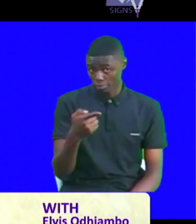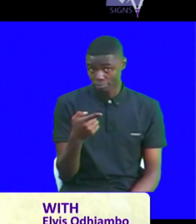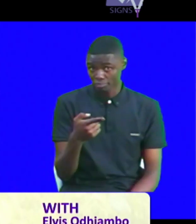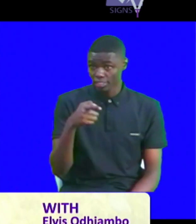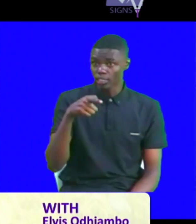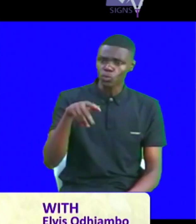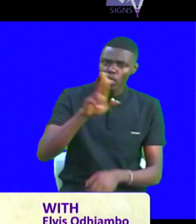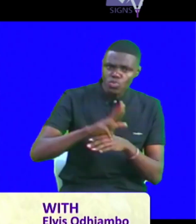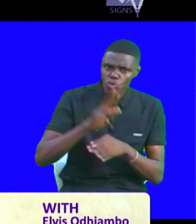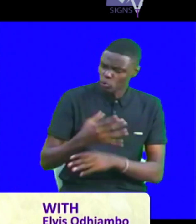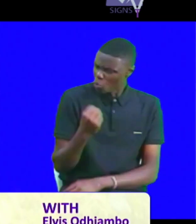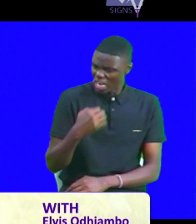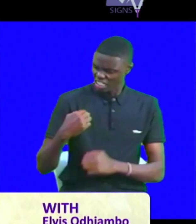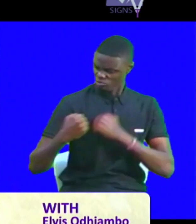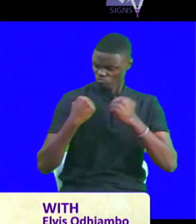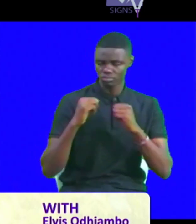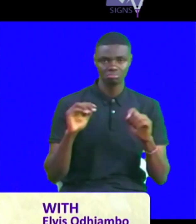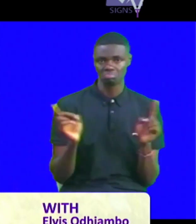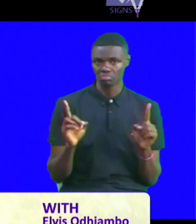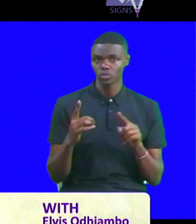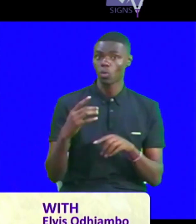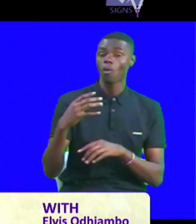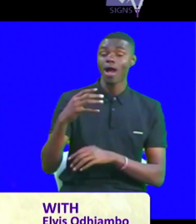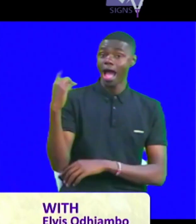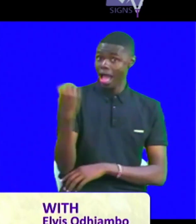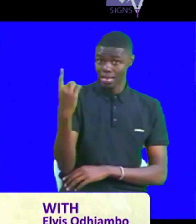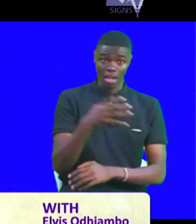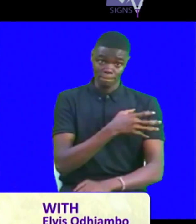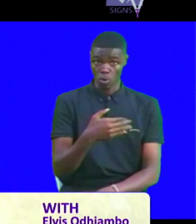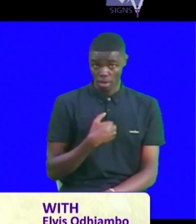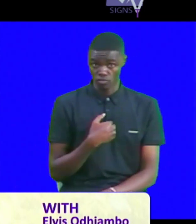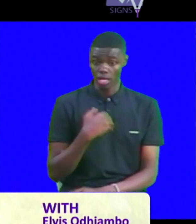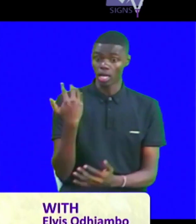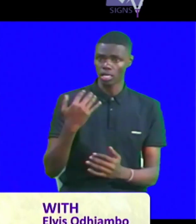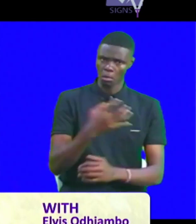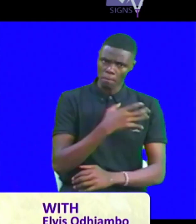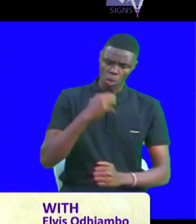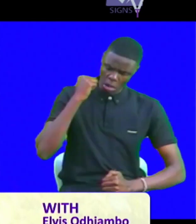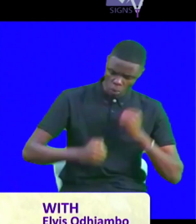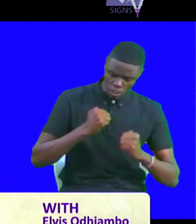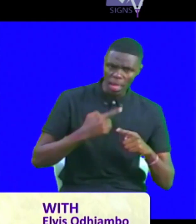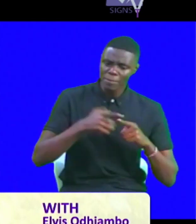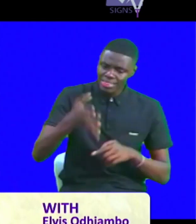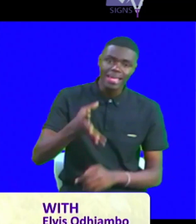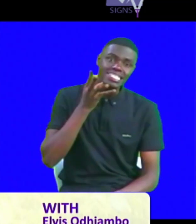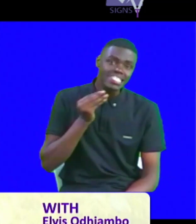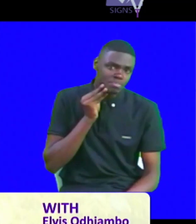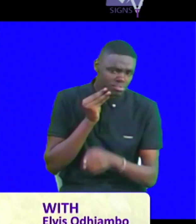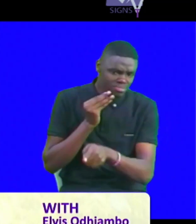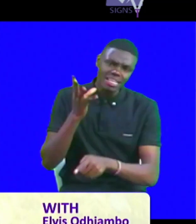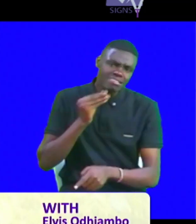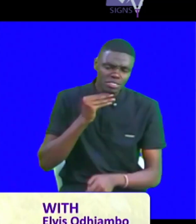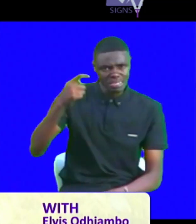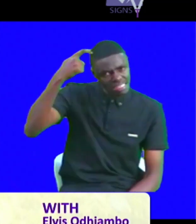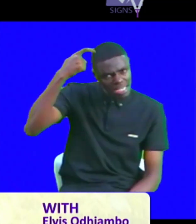na ukisema unajua hapo hatuendi kutumia ugali. Haaland yako na power ya tuchakataa. Yes. Na nguvu ya kukimbia, lakini